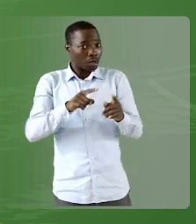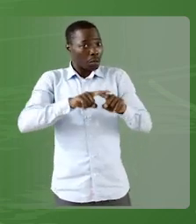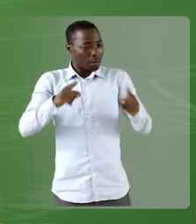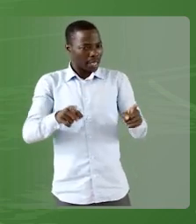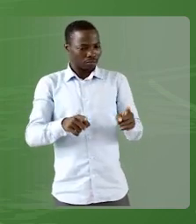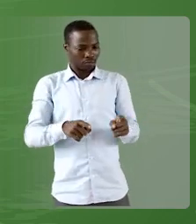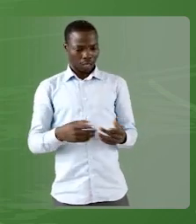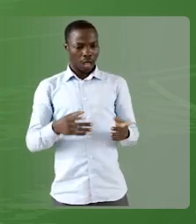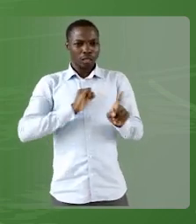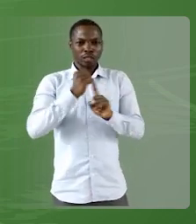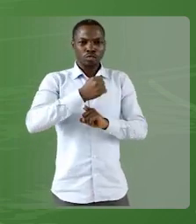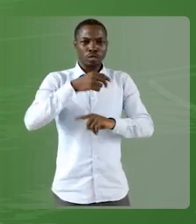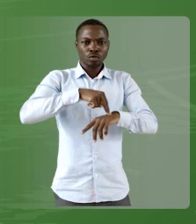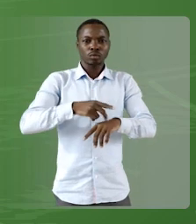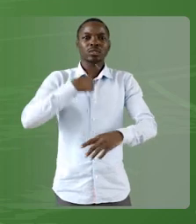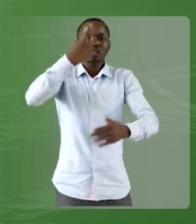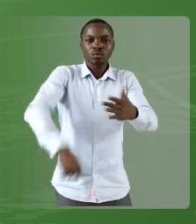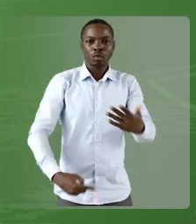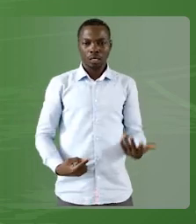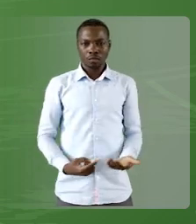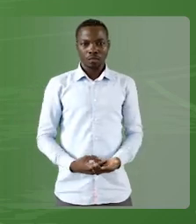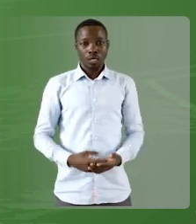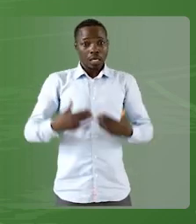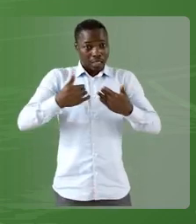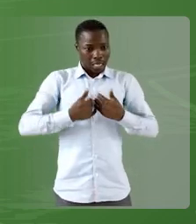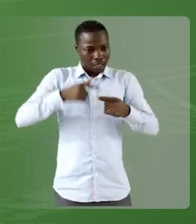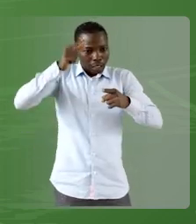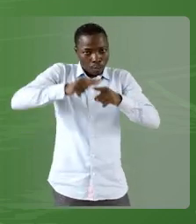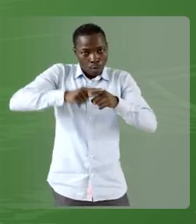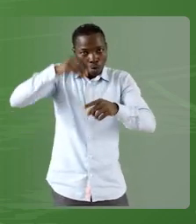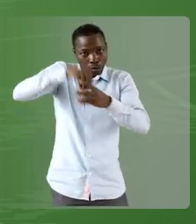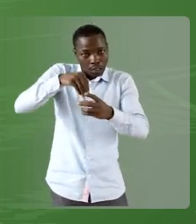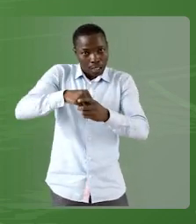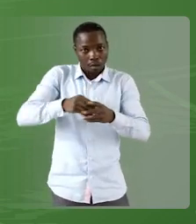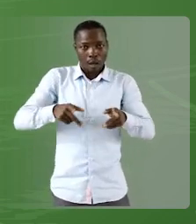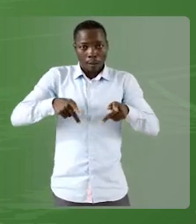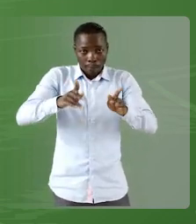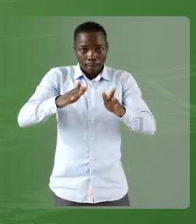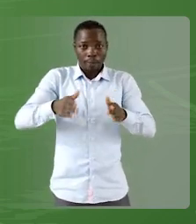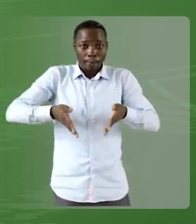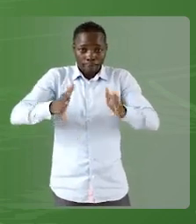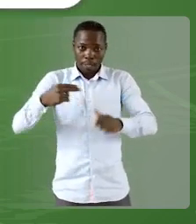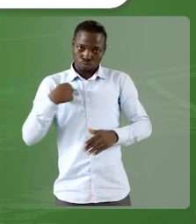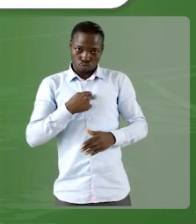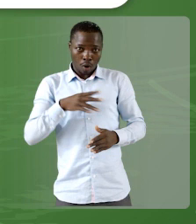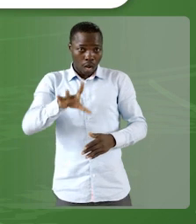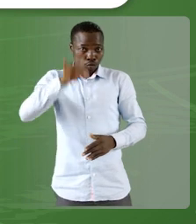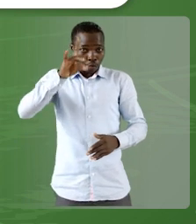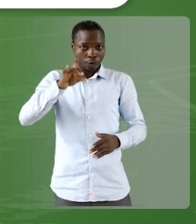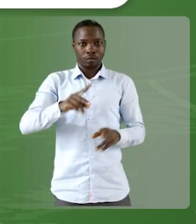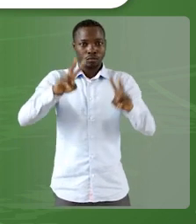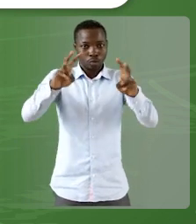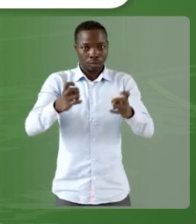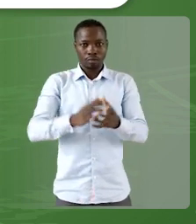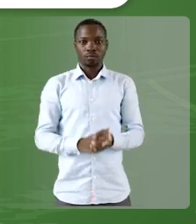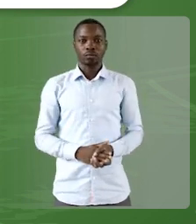sur cette situation pour voir les éléments qui vont nous aider à dégager le constat. Nous voyons qu'il y